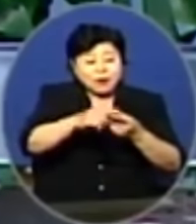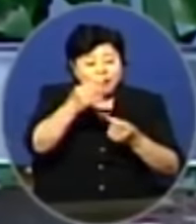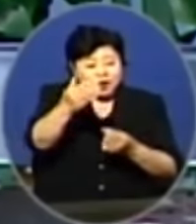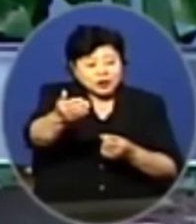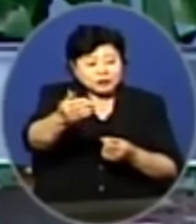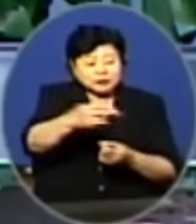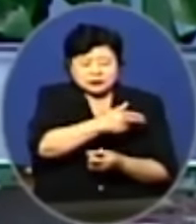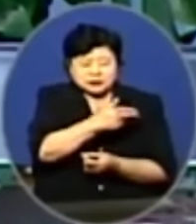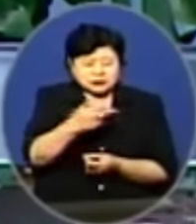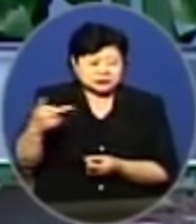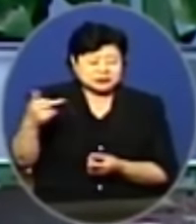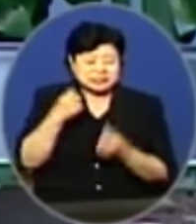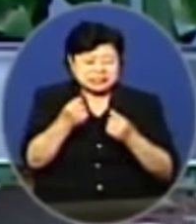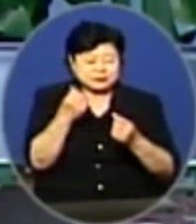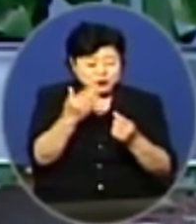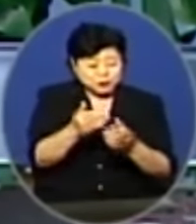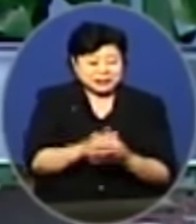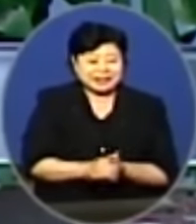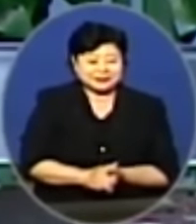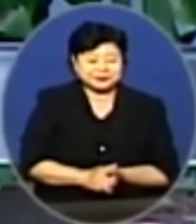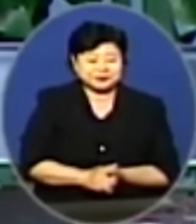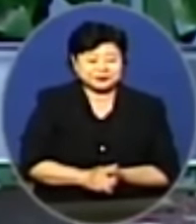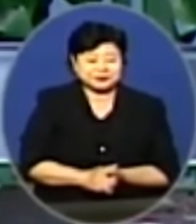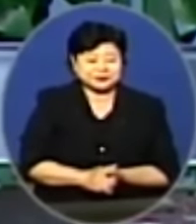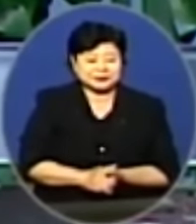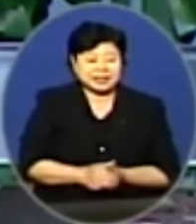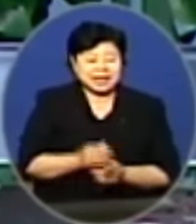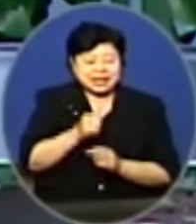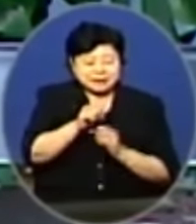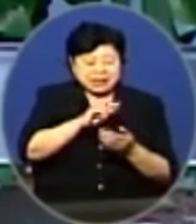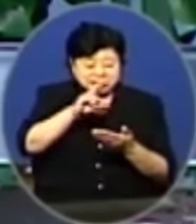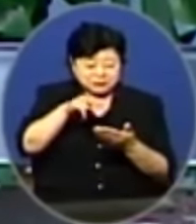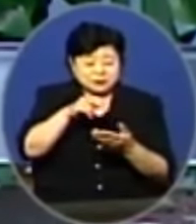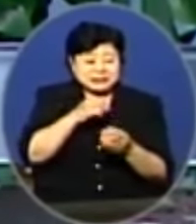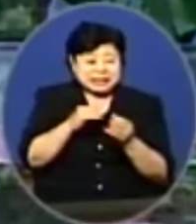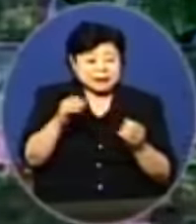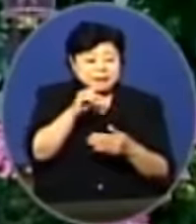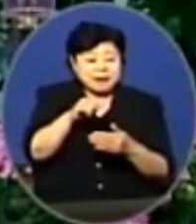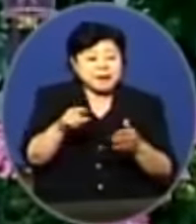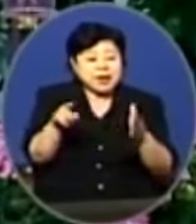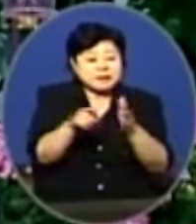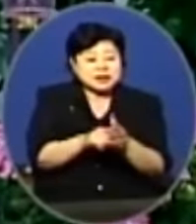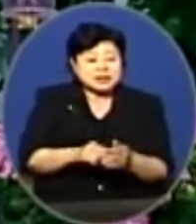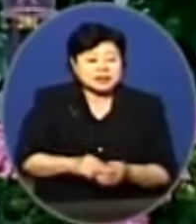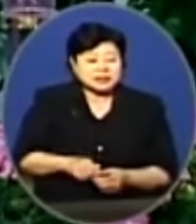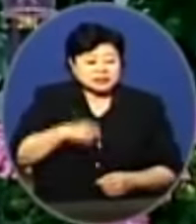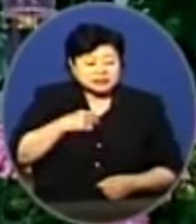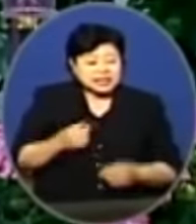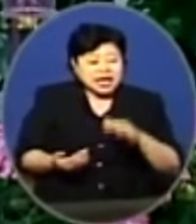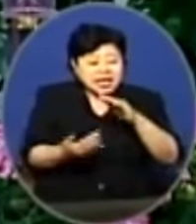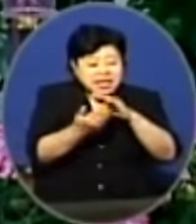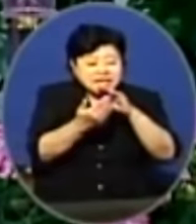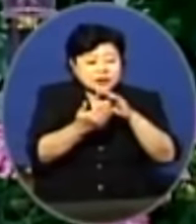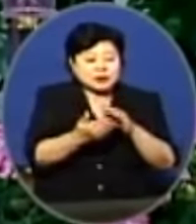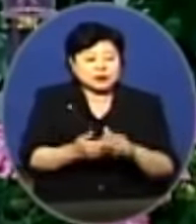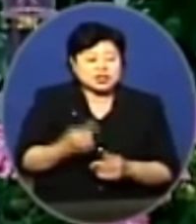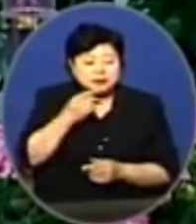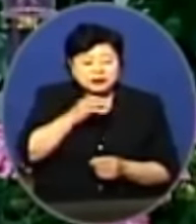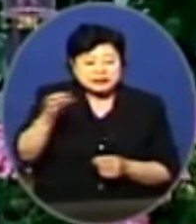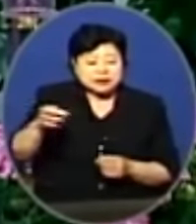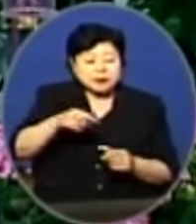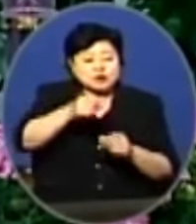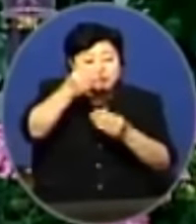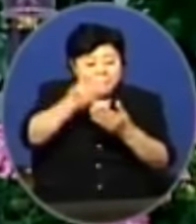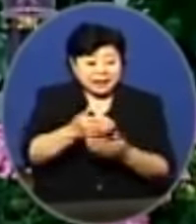여러분에게 굉장한 힘을 주는 것입니다. 성경에는 사람이 마음으로 믿어 의에 이르고 입으로 시인하면 구원에